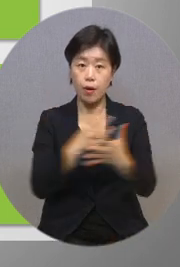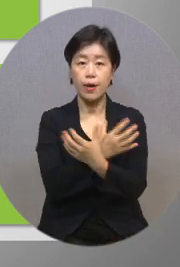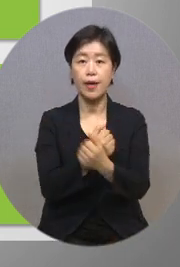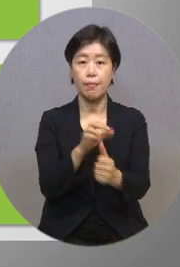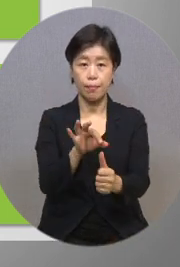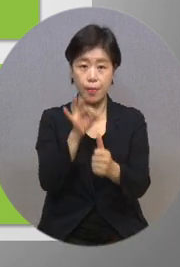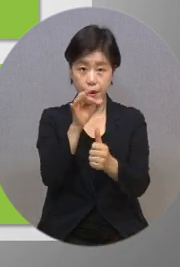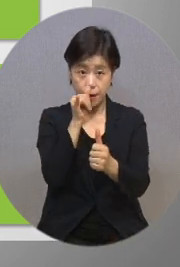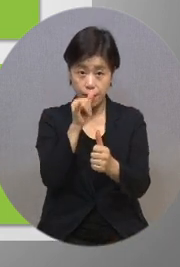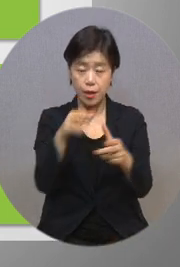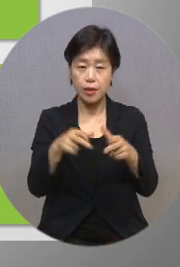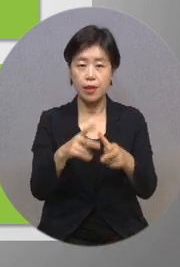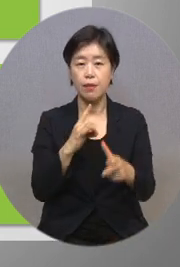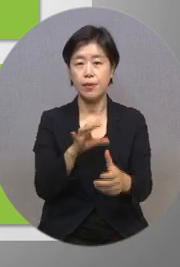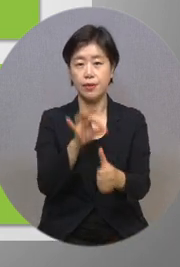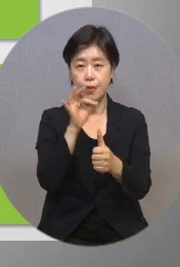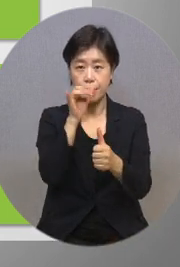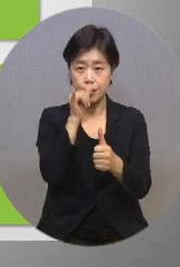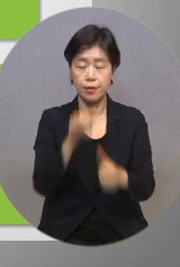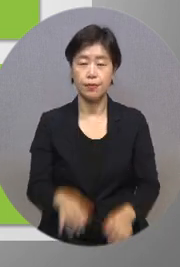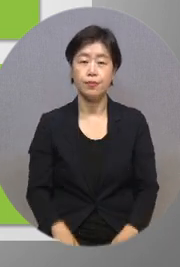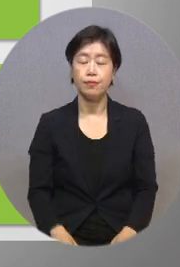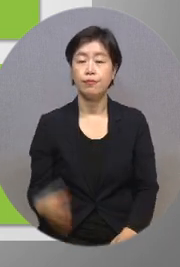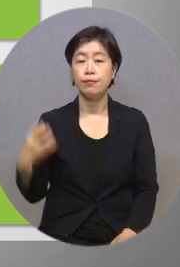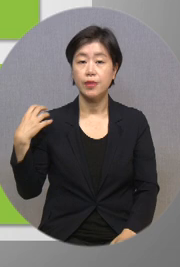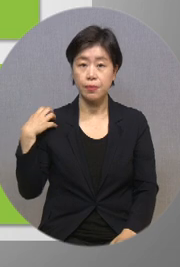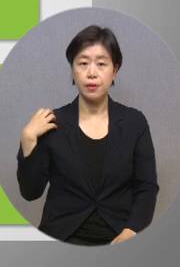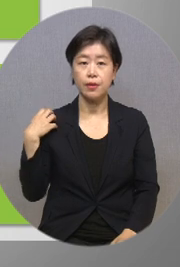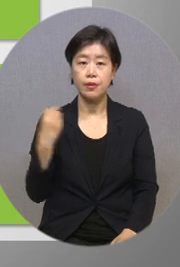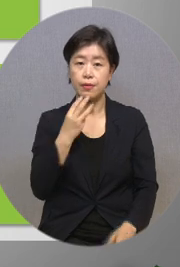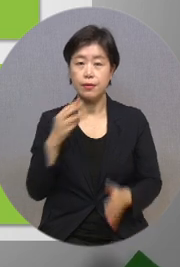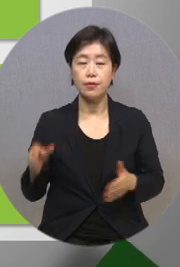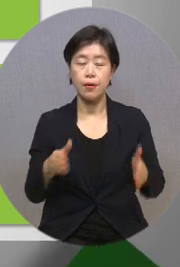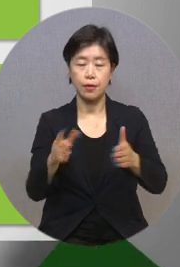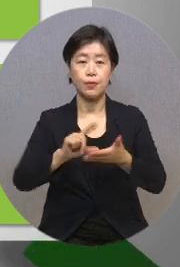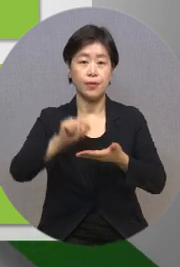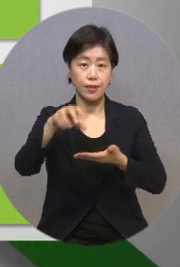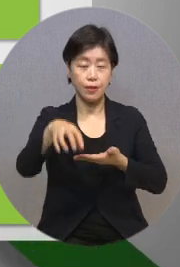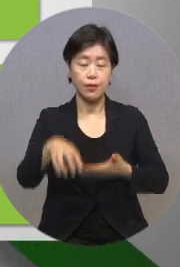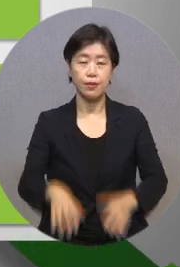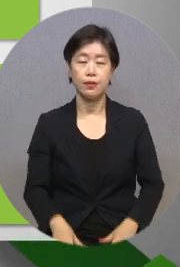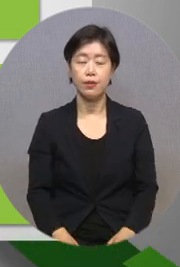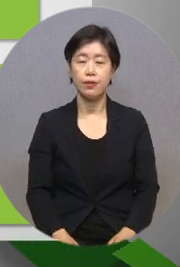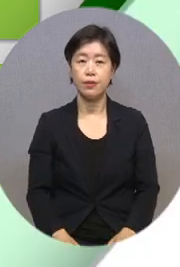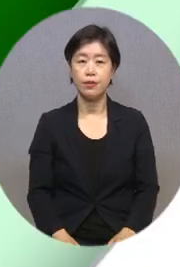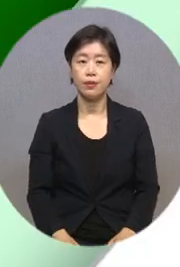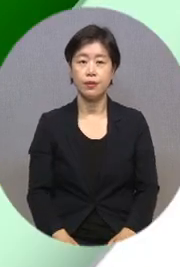모집합니다. 장애인만 채용하며 담당 지사는 경기지사입니다.